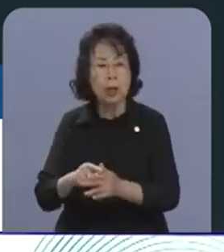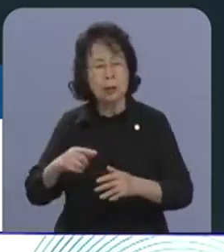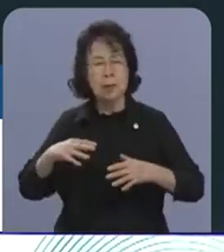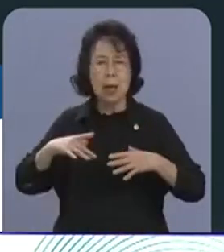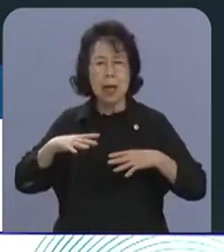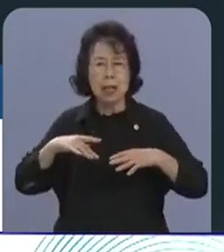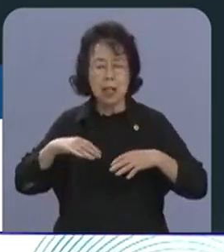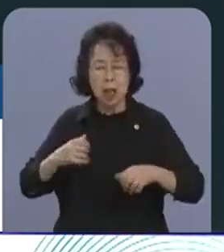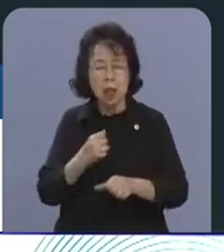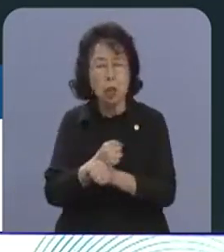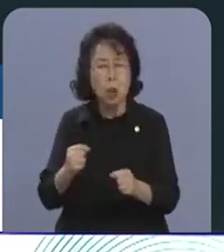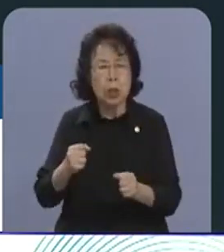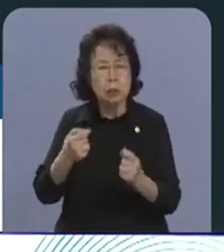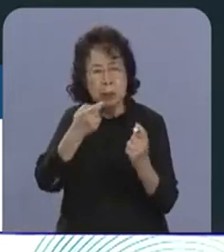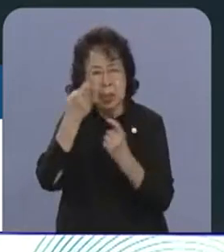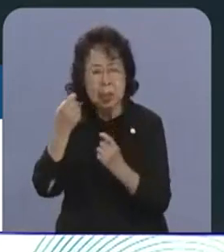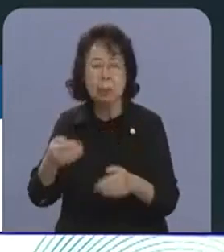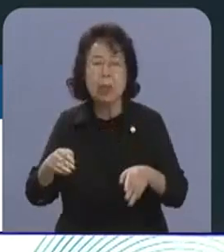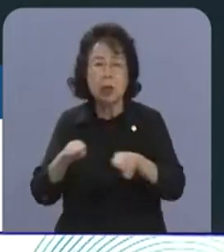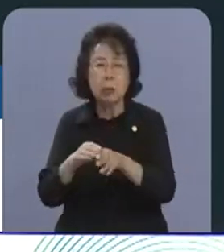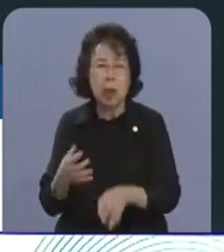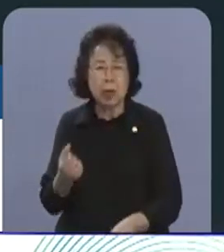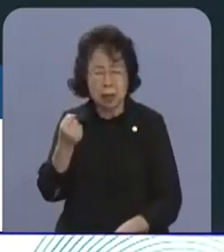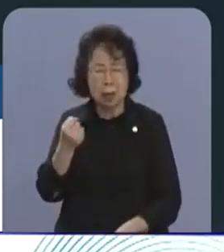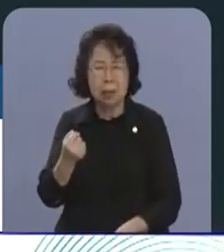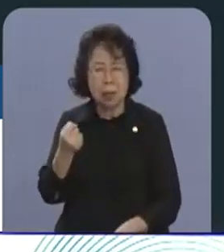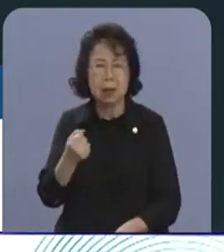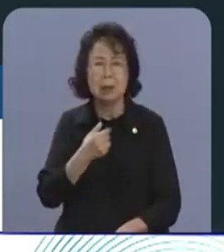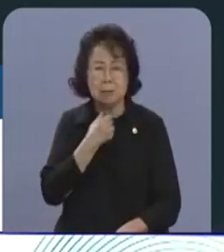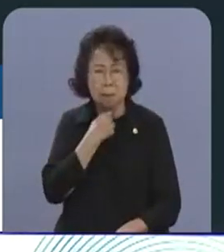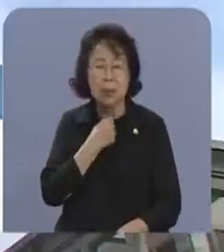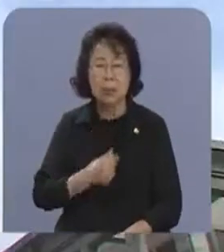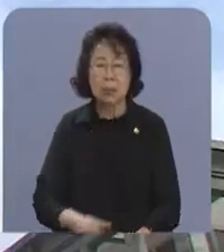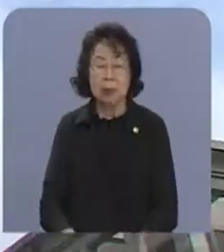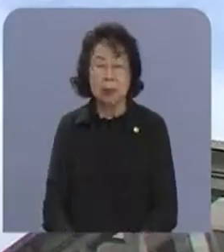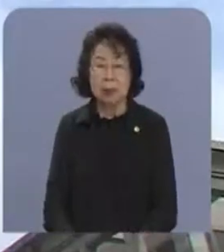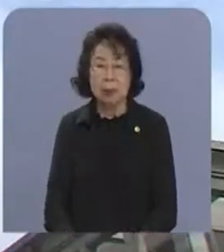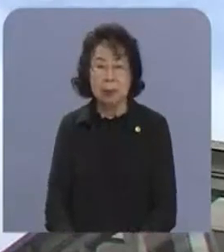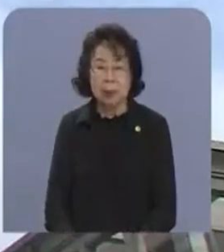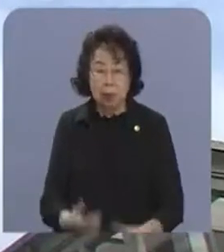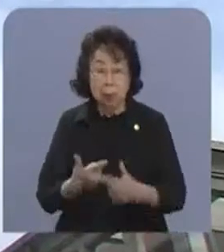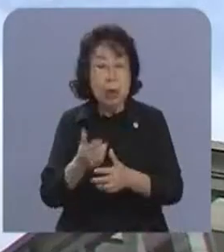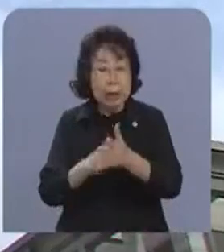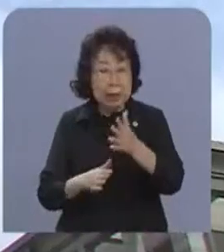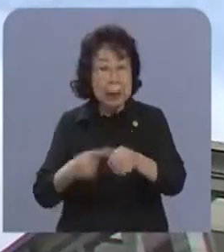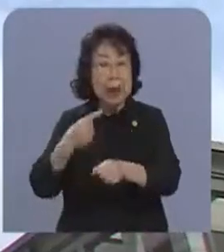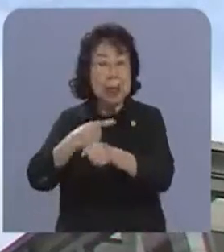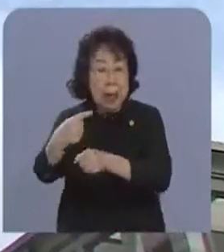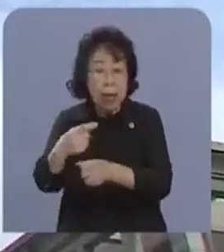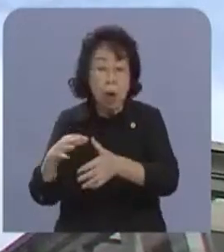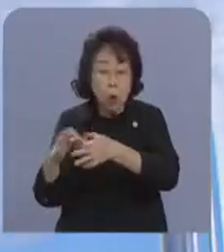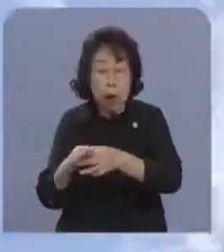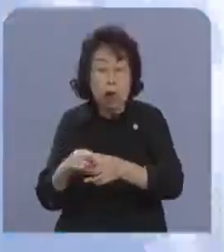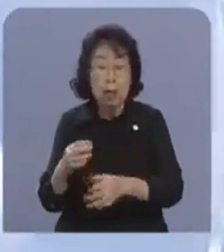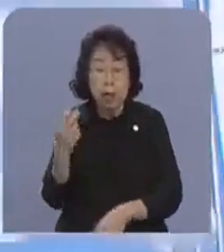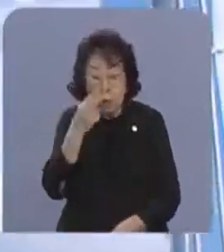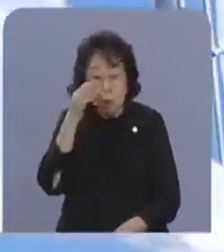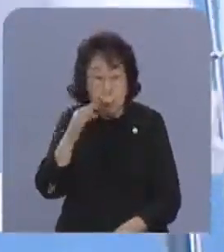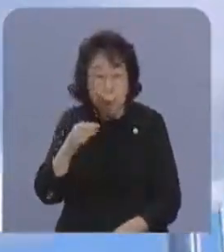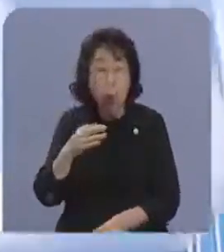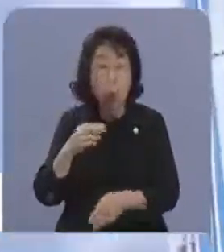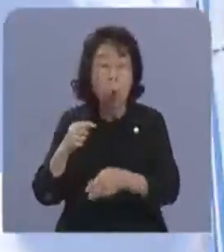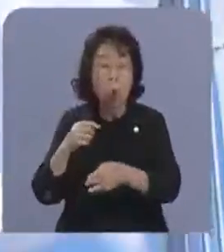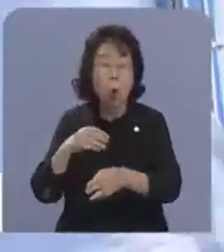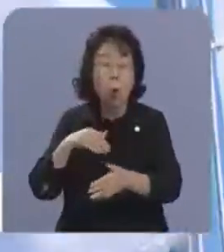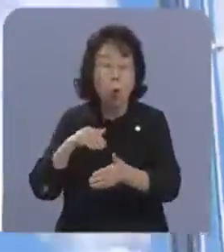찾아와야 하는 자랑스러운 독립기념관을 갖도록 하겠습니다. 부산시는 내년에 관련 용역을 진행하고